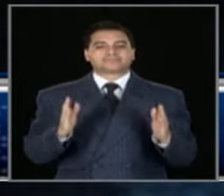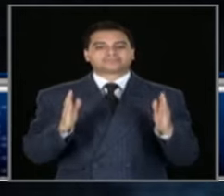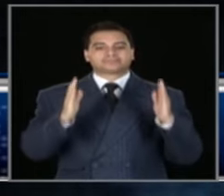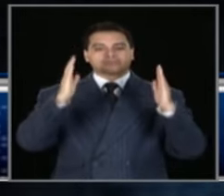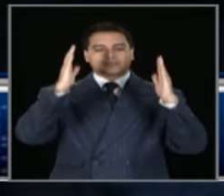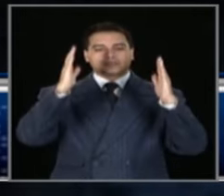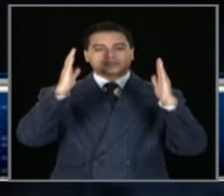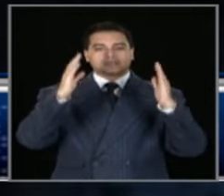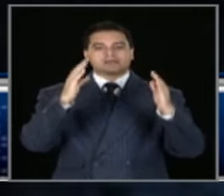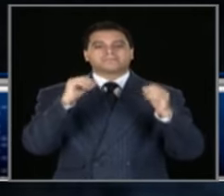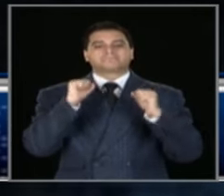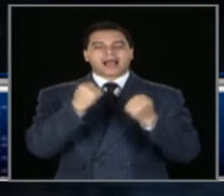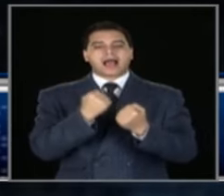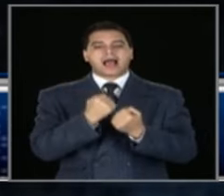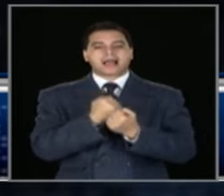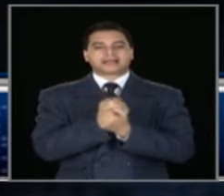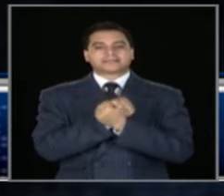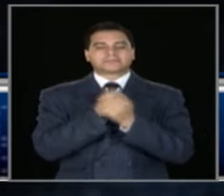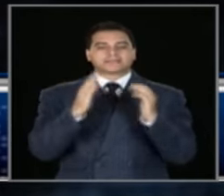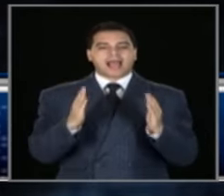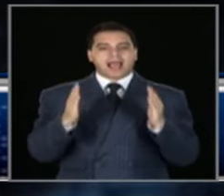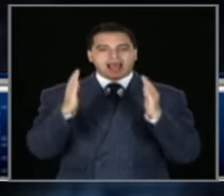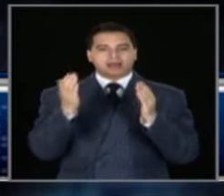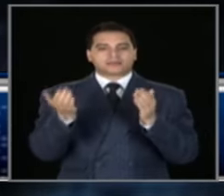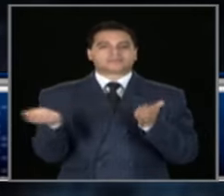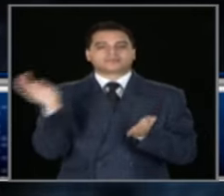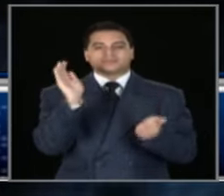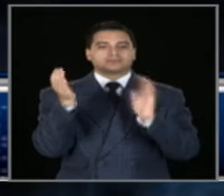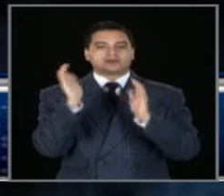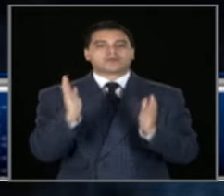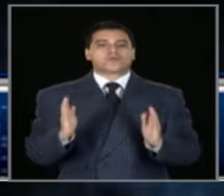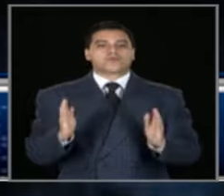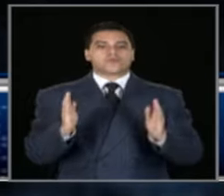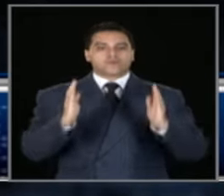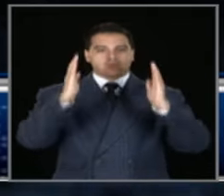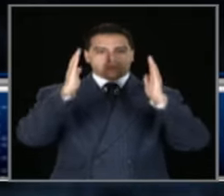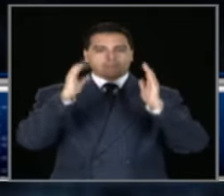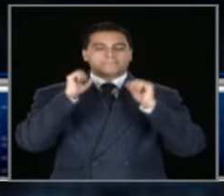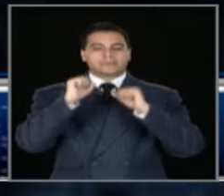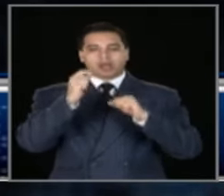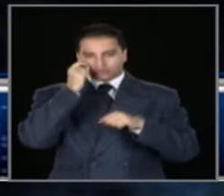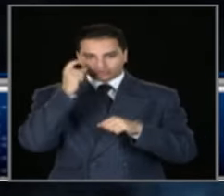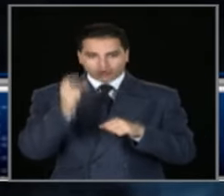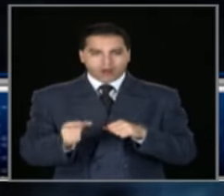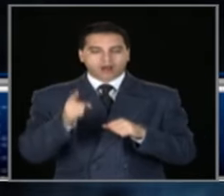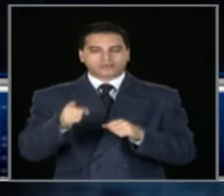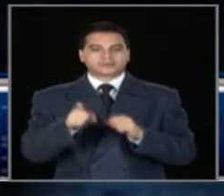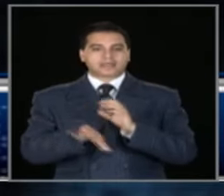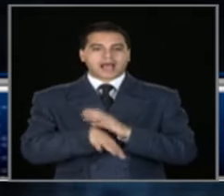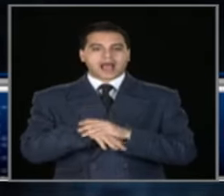التمثال ده لعامل مجاري تم تركيبه داخل بلاعة سنة